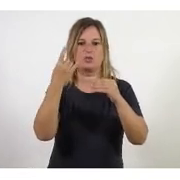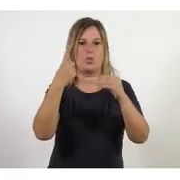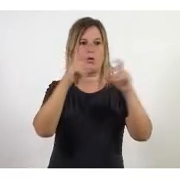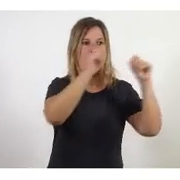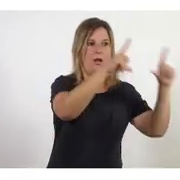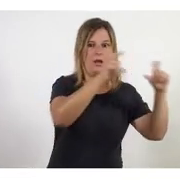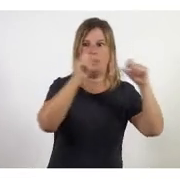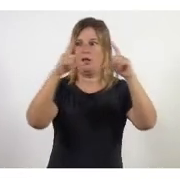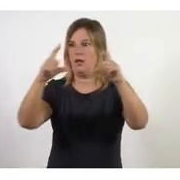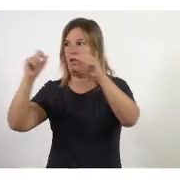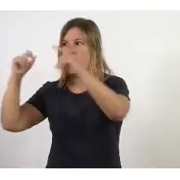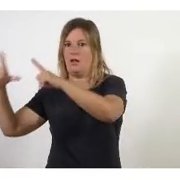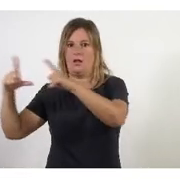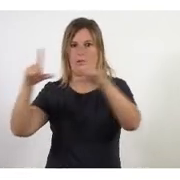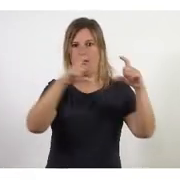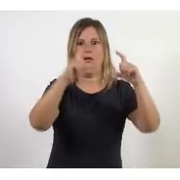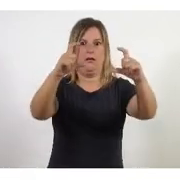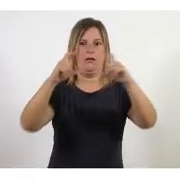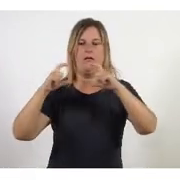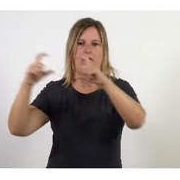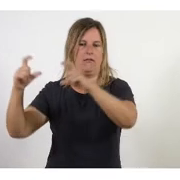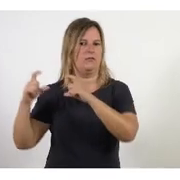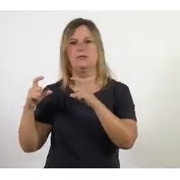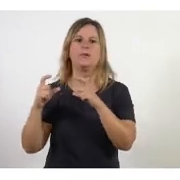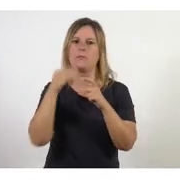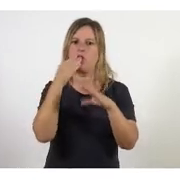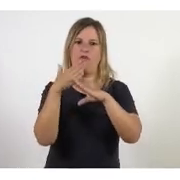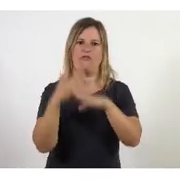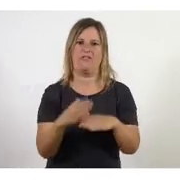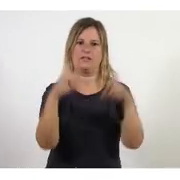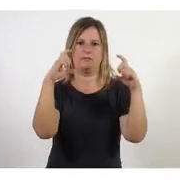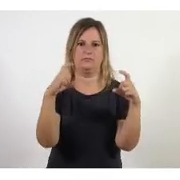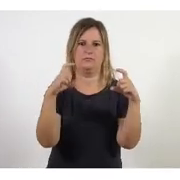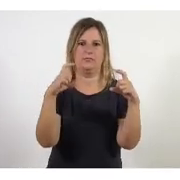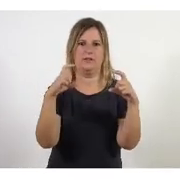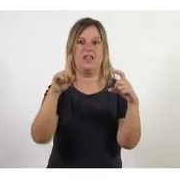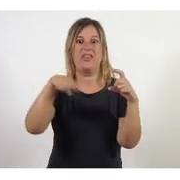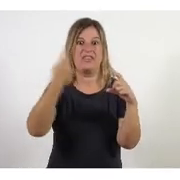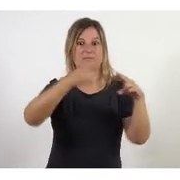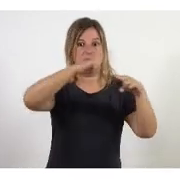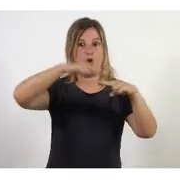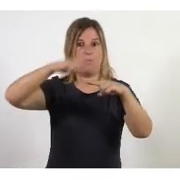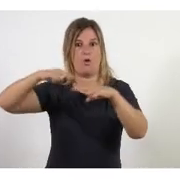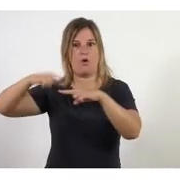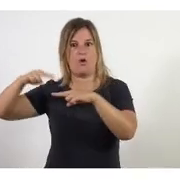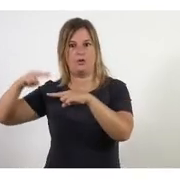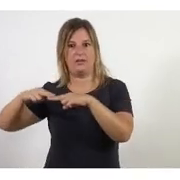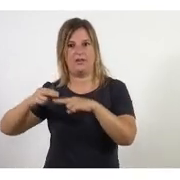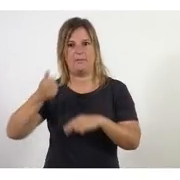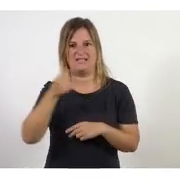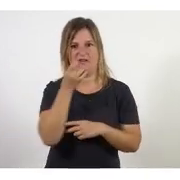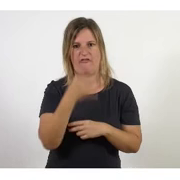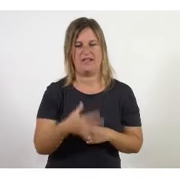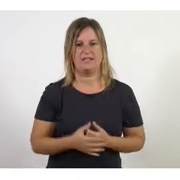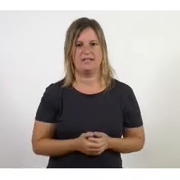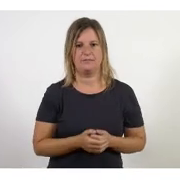plano a l'esquerra, un plano a la dreta, un plano més a prop, és a dir, per exemple, planos fixes, que després, a l'hora de muntar-los, em serà molt més fàcil.